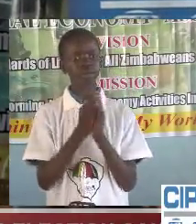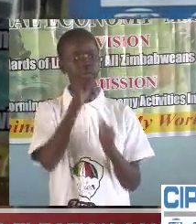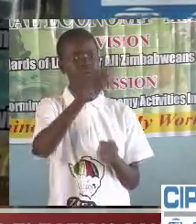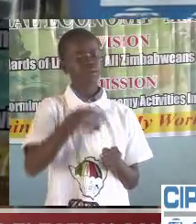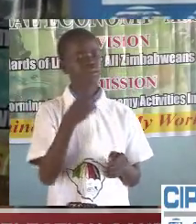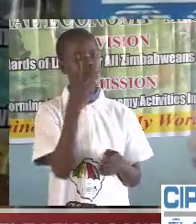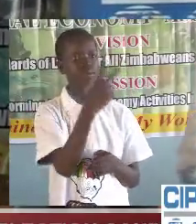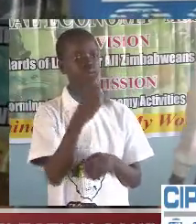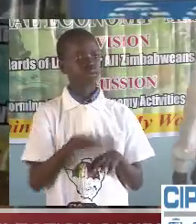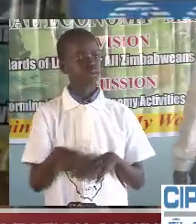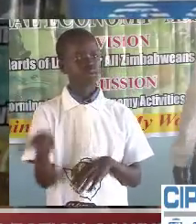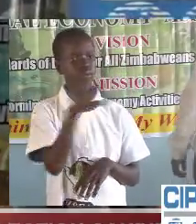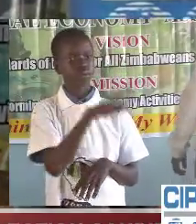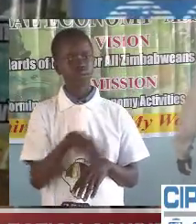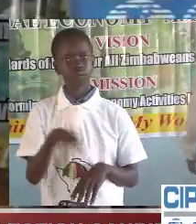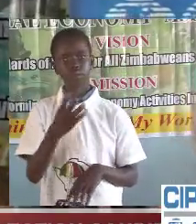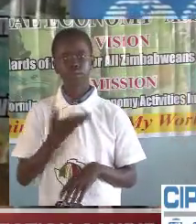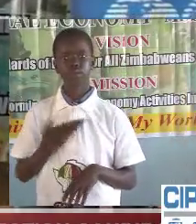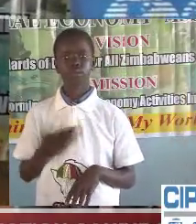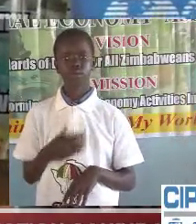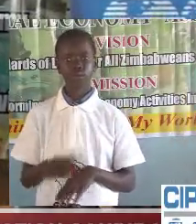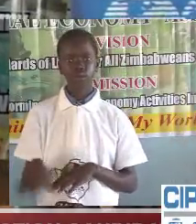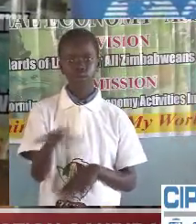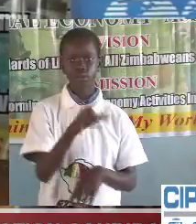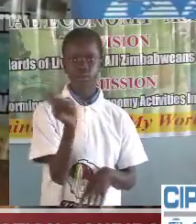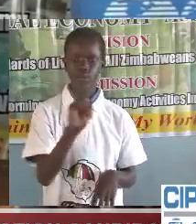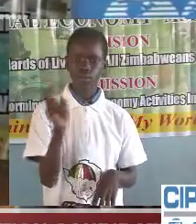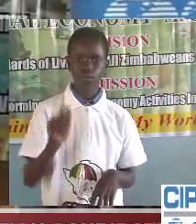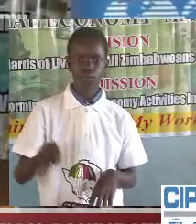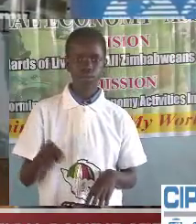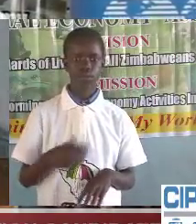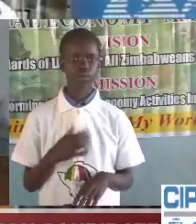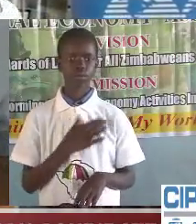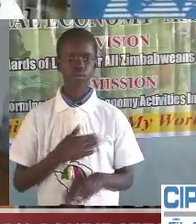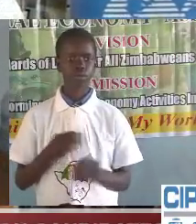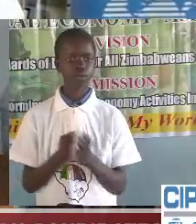tingoonana. VeZCIEA utungamiriri vari muno veZCIEA sumukai.